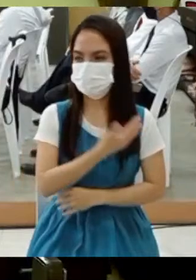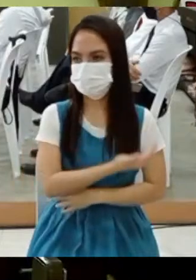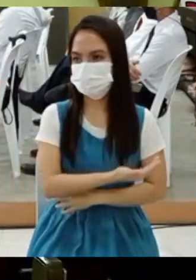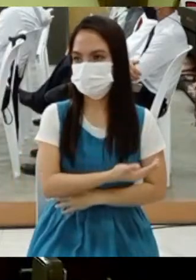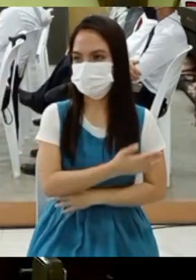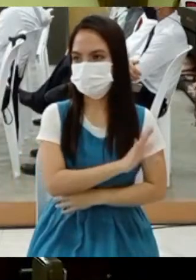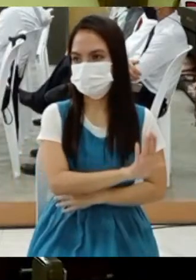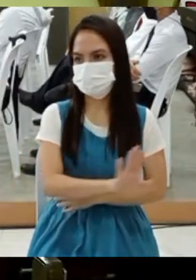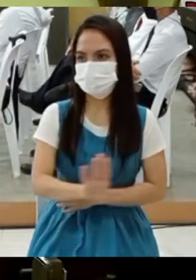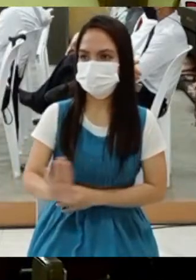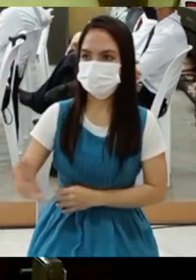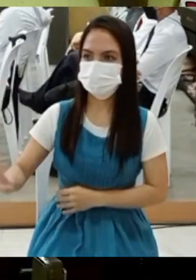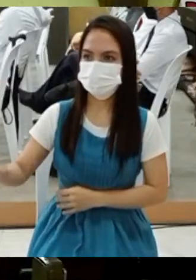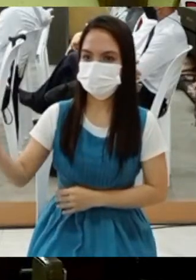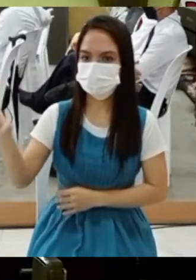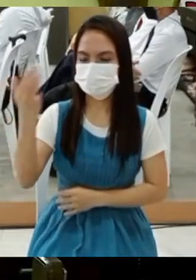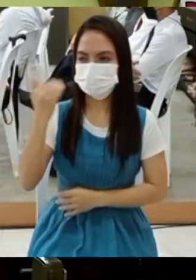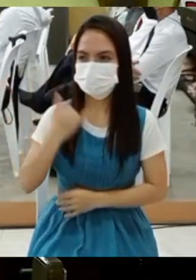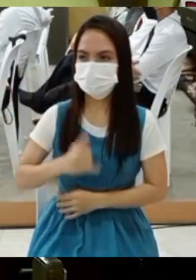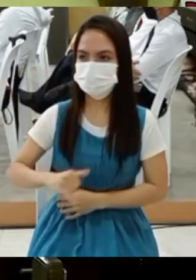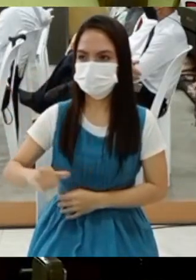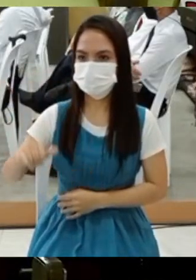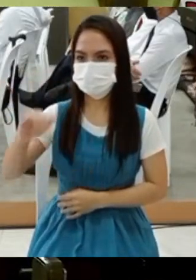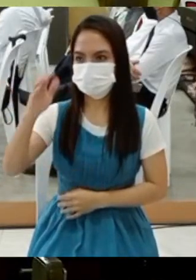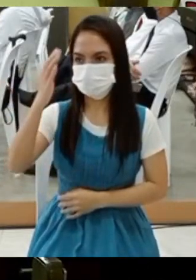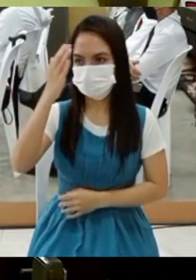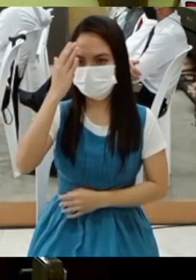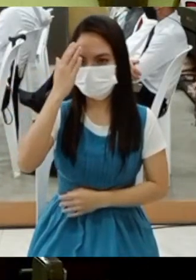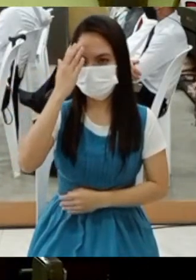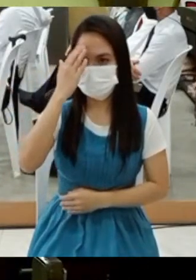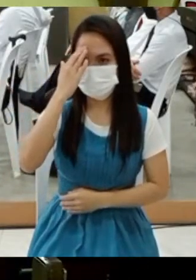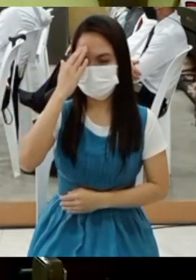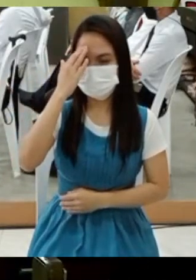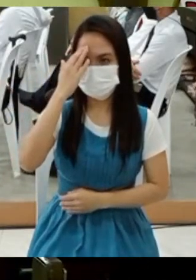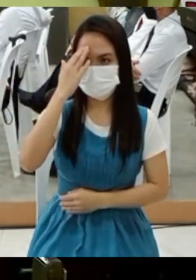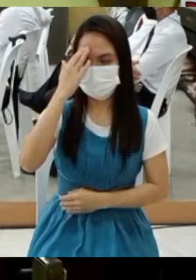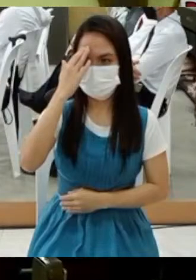Tanong mo'y bakit ko